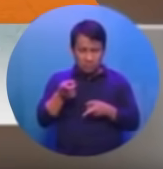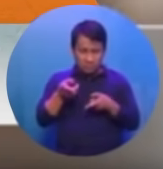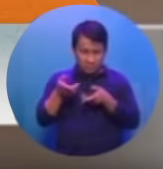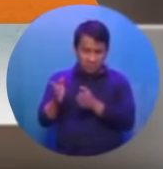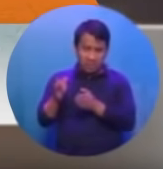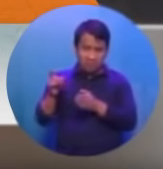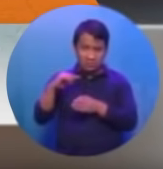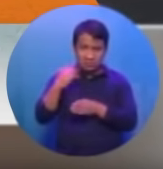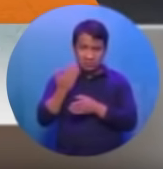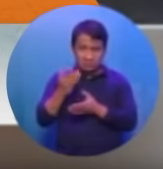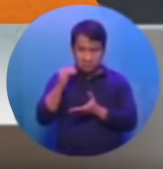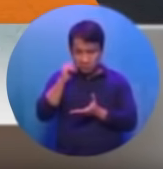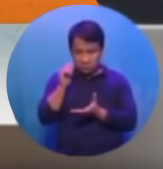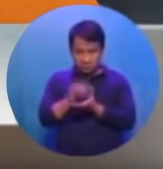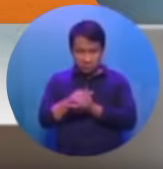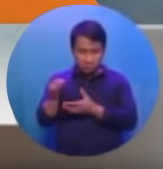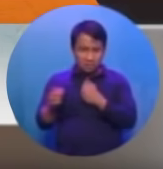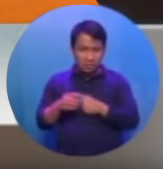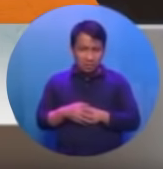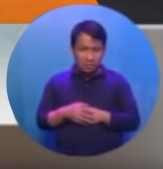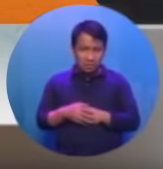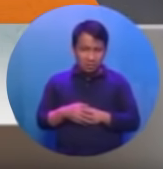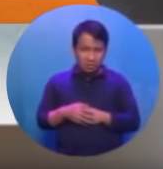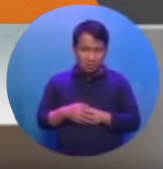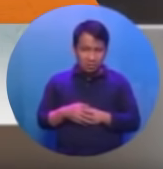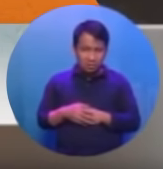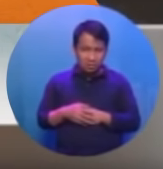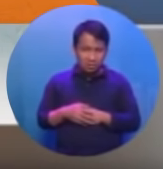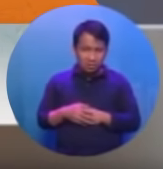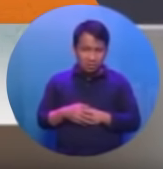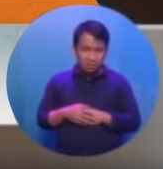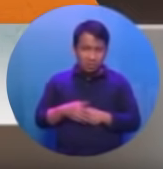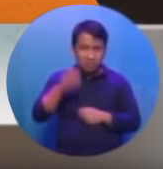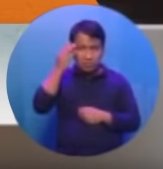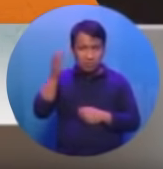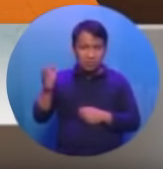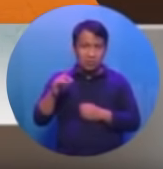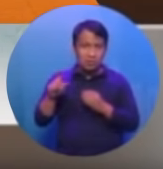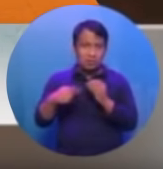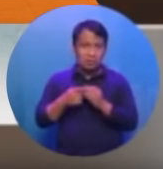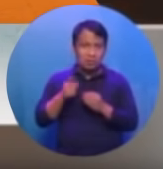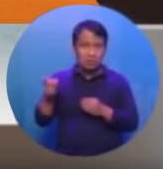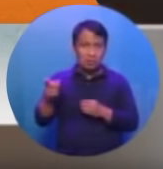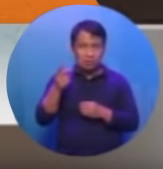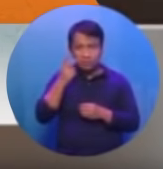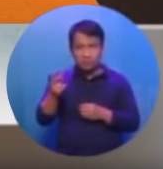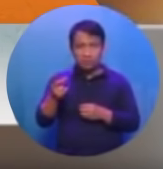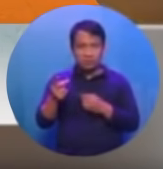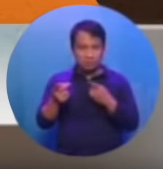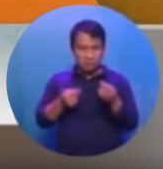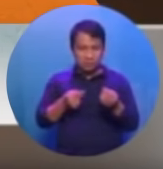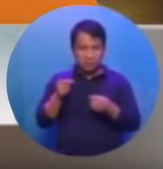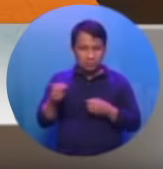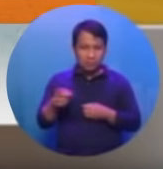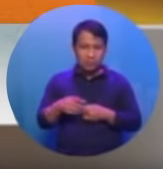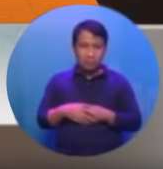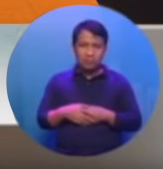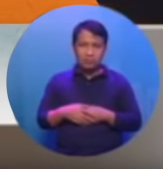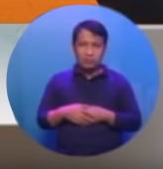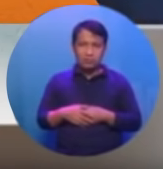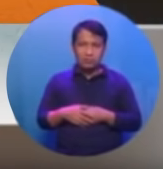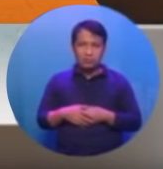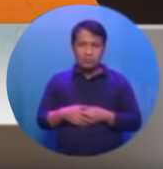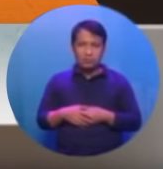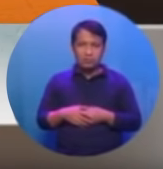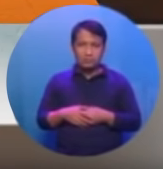maling gawain ng inyong pong anak? Tama ba, Nay? Mali. Ewan ko po. Hindi ko naman na alam. Hindi ko naman nakikita yung ginagawa ng sir. Hindi niyo pa